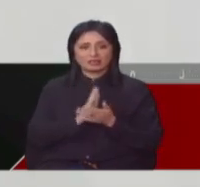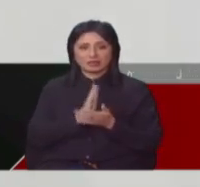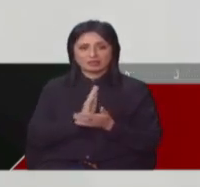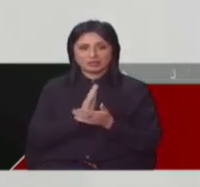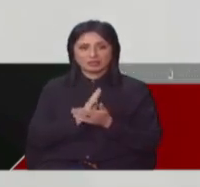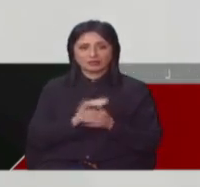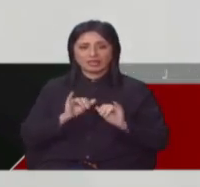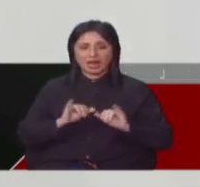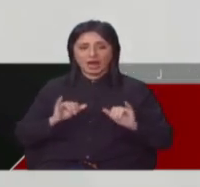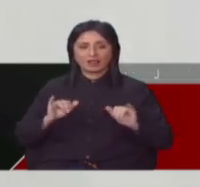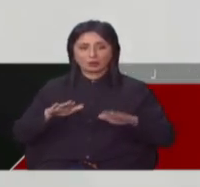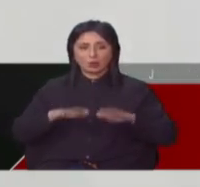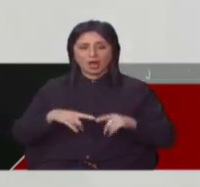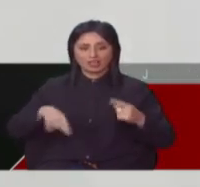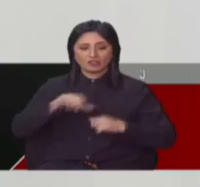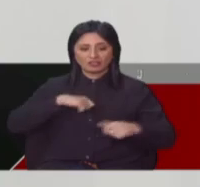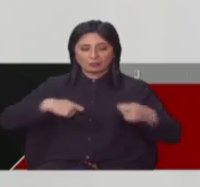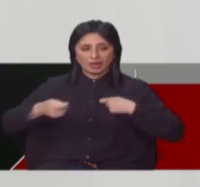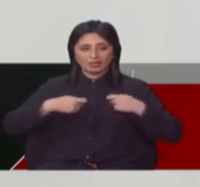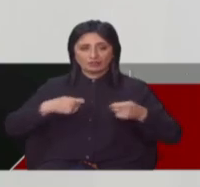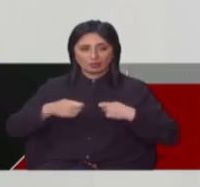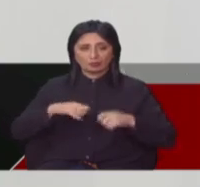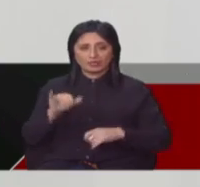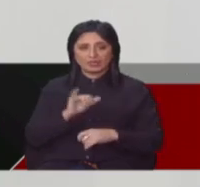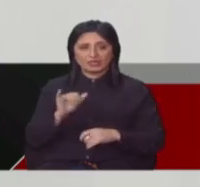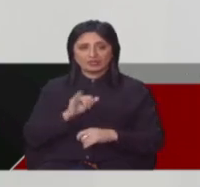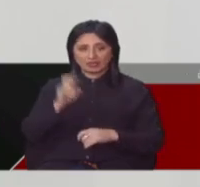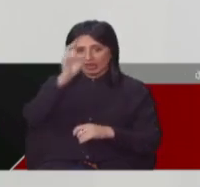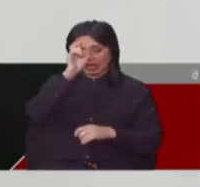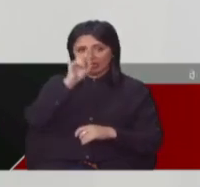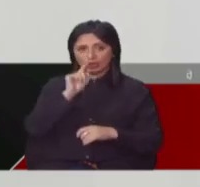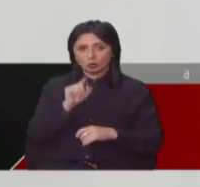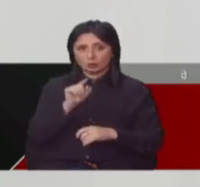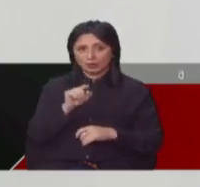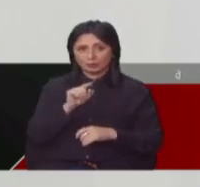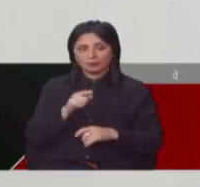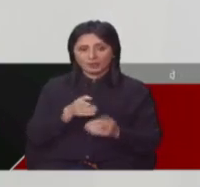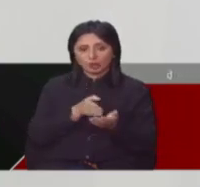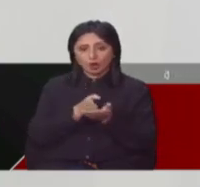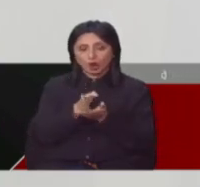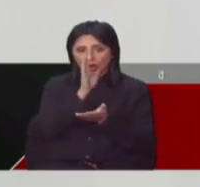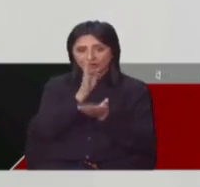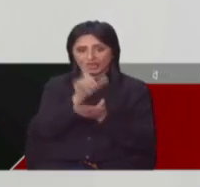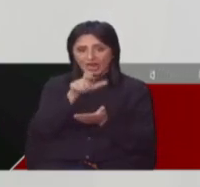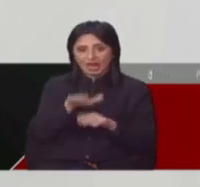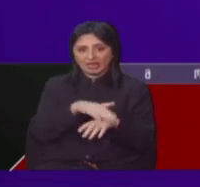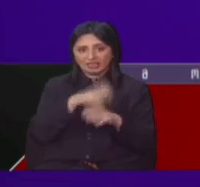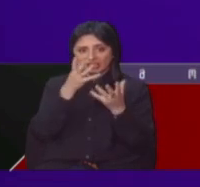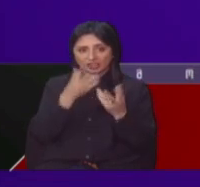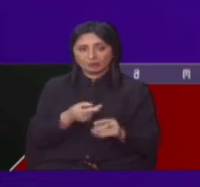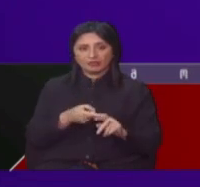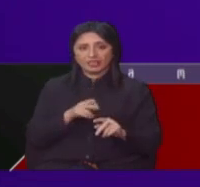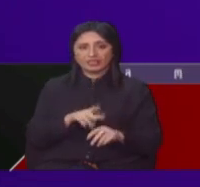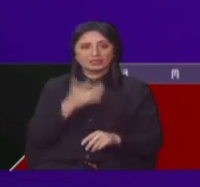განვითარებული ადგილობრივი თვითმართველობა და სადაც ხელისუფლება aurientirebulia halkis ketil dgheobaz. Ez